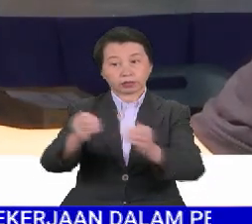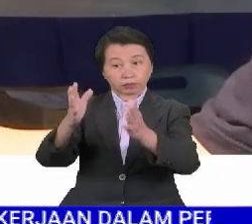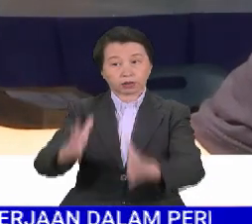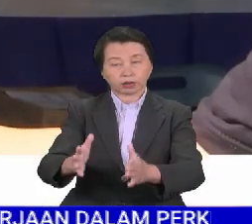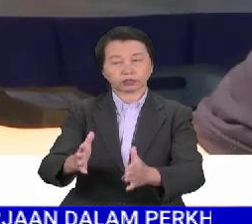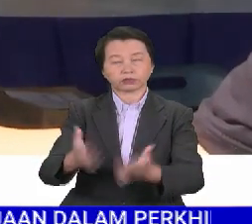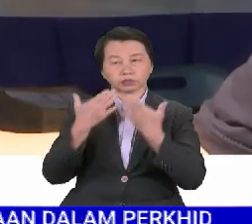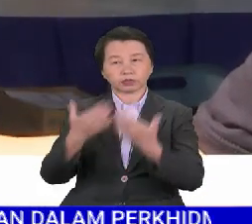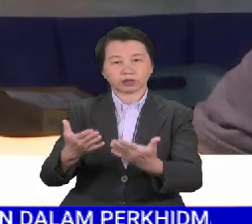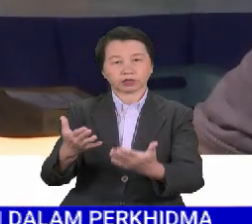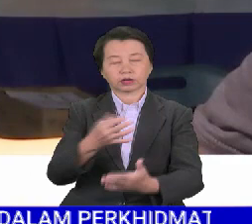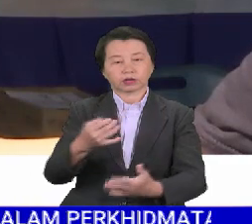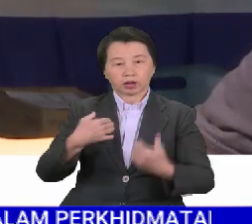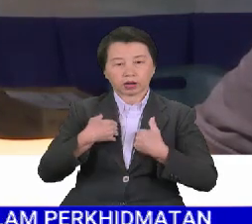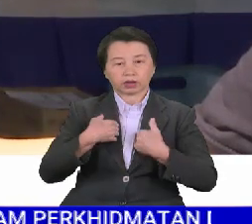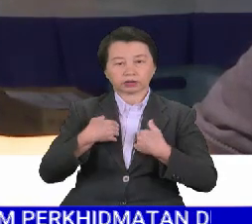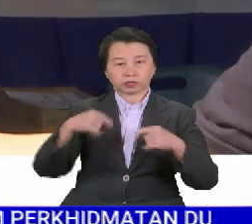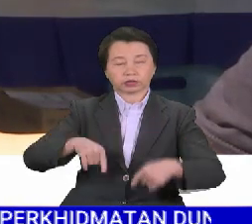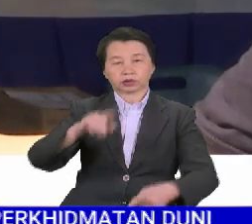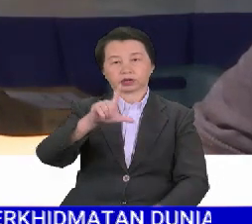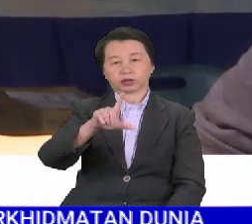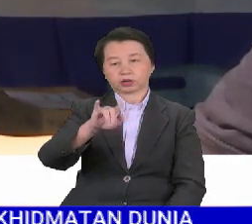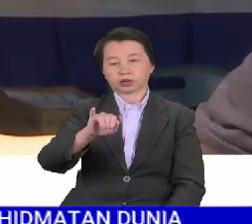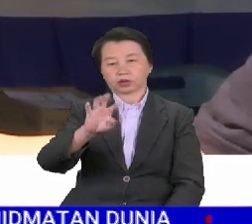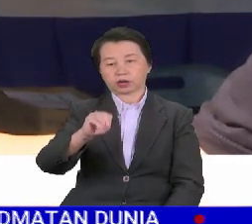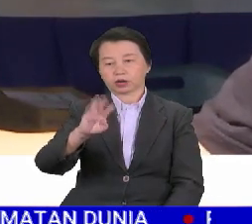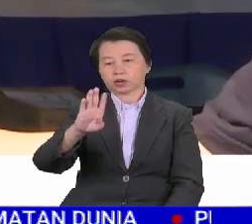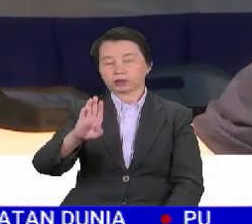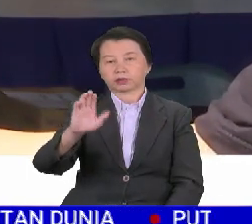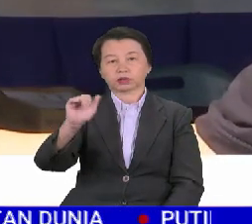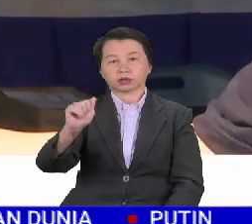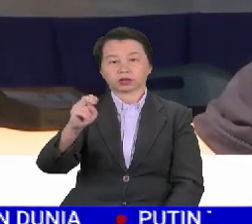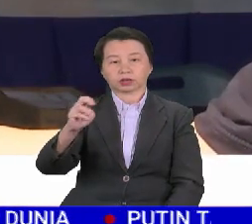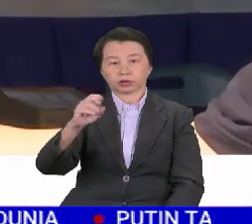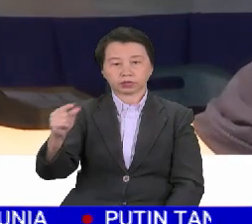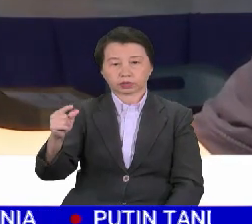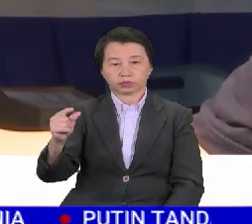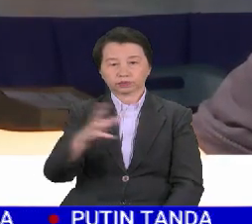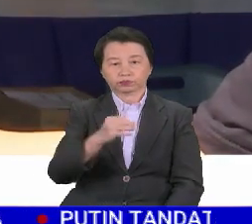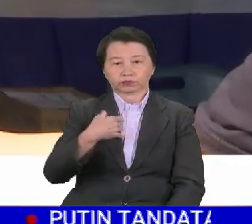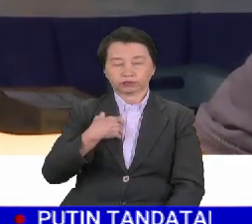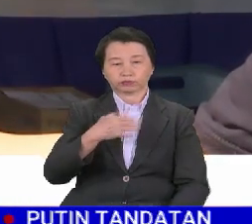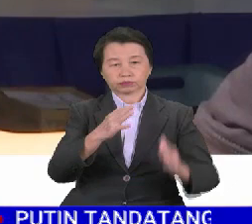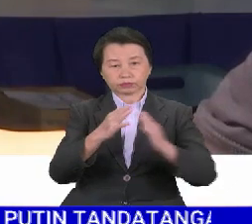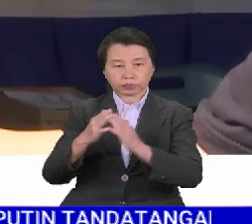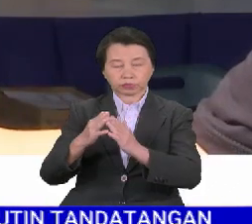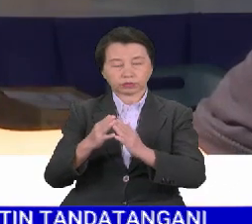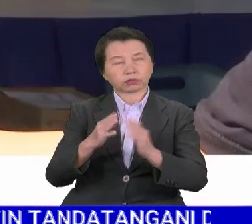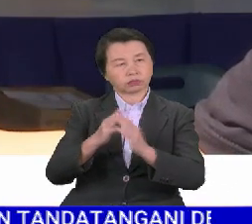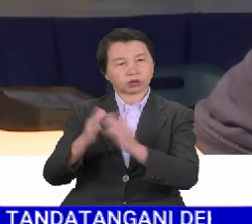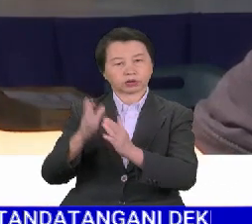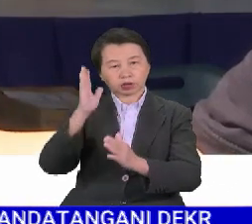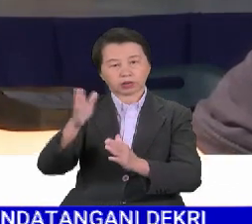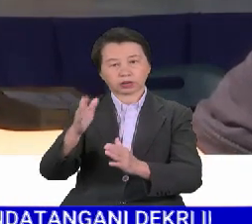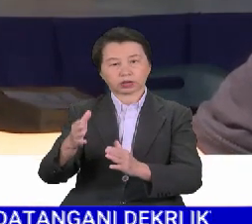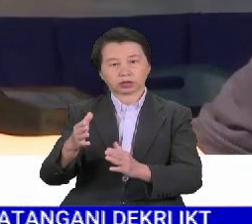untuk adakan tu di Limbang lah. Dan kami sangat bangga je lah dapat kami